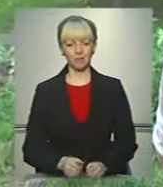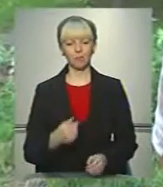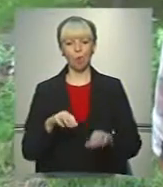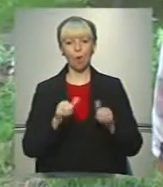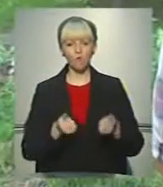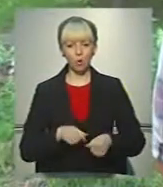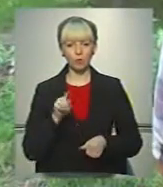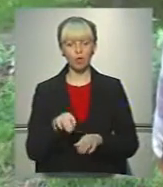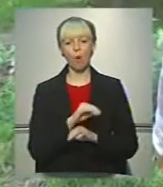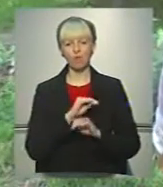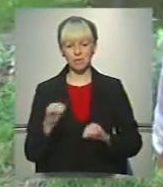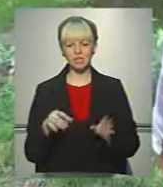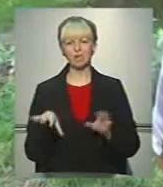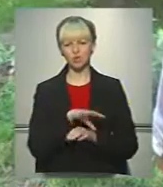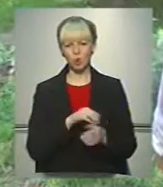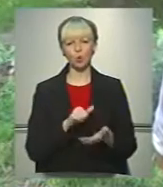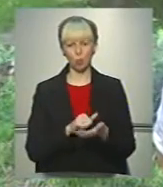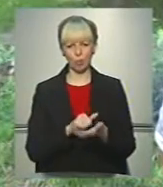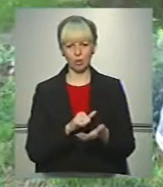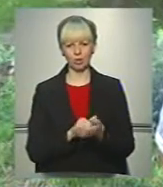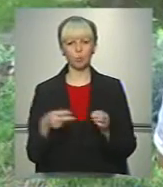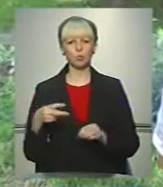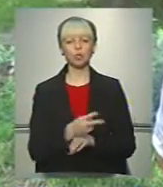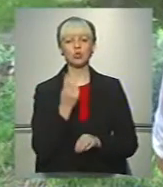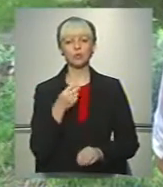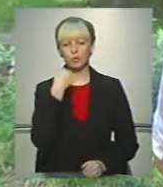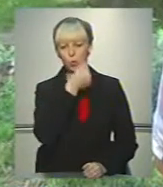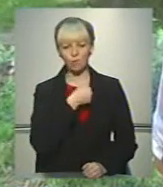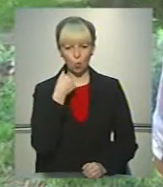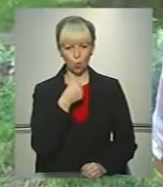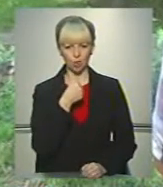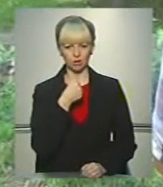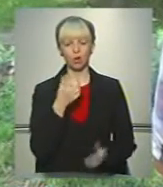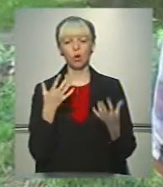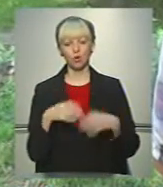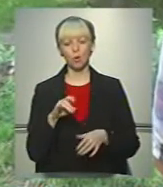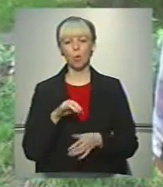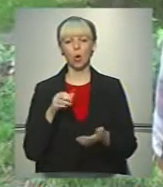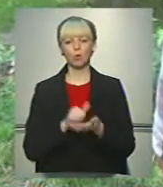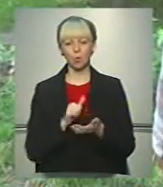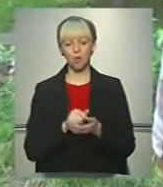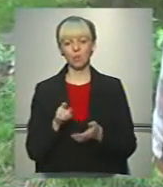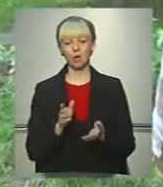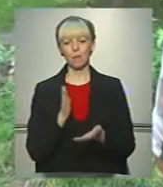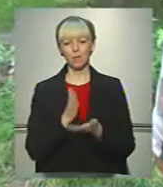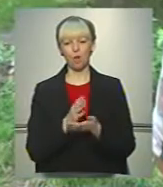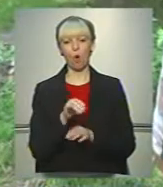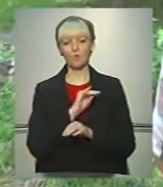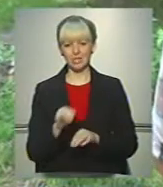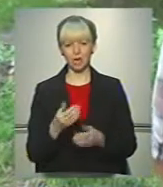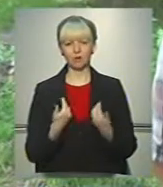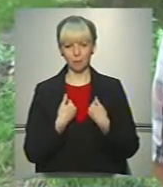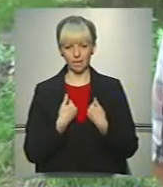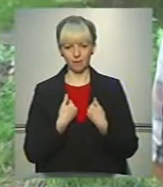оформив її офіційно, все документально. 2002 року вже по документам вона приналежала офіційно